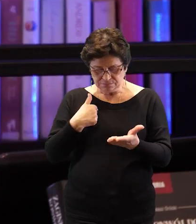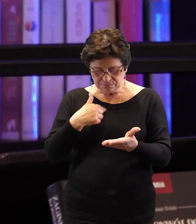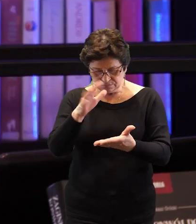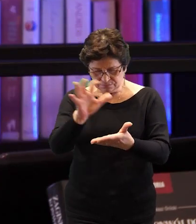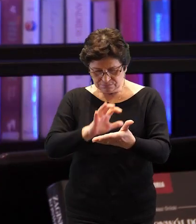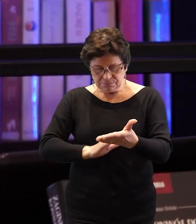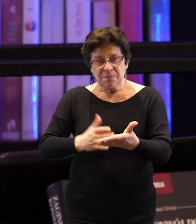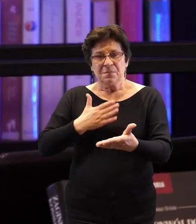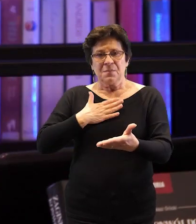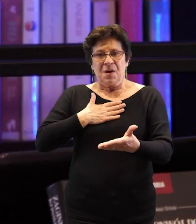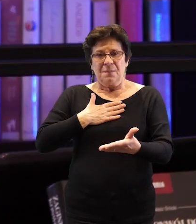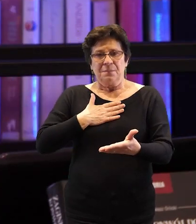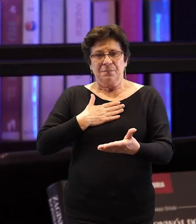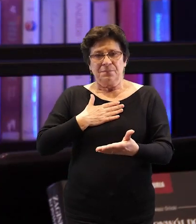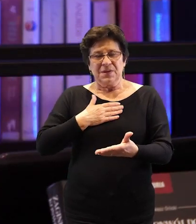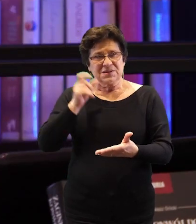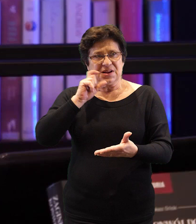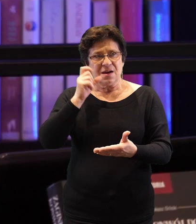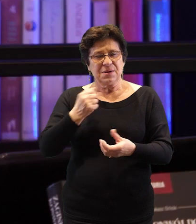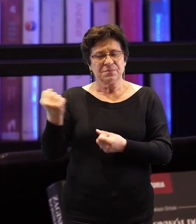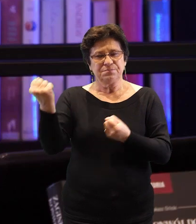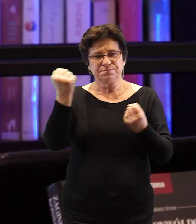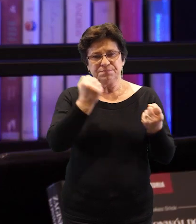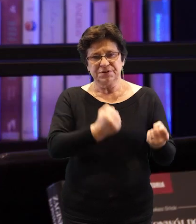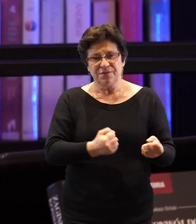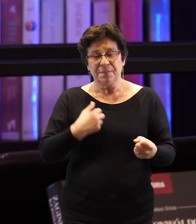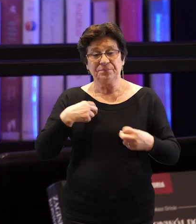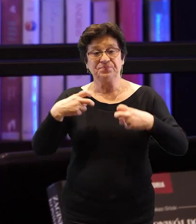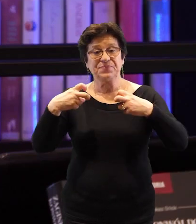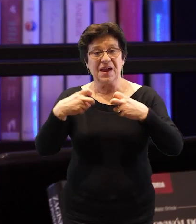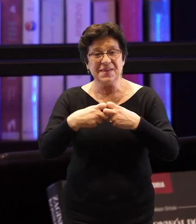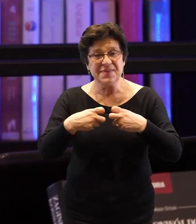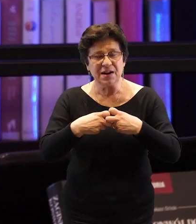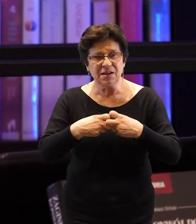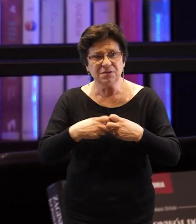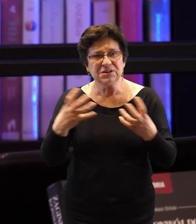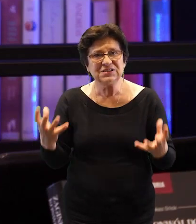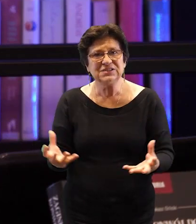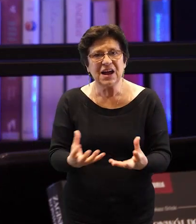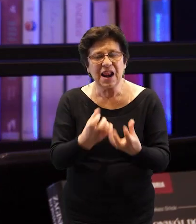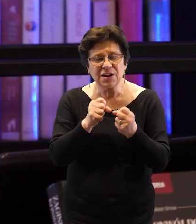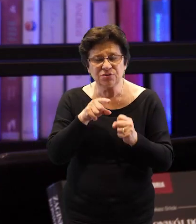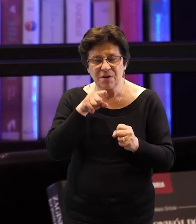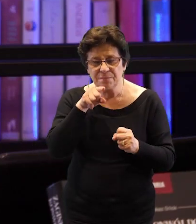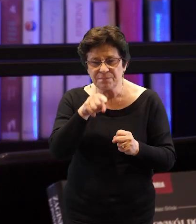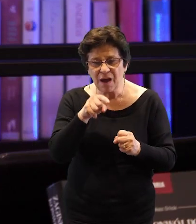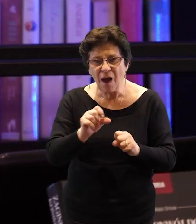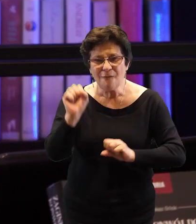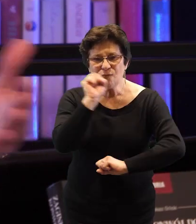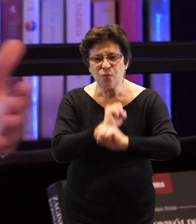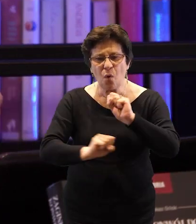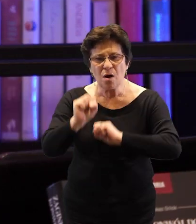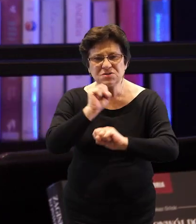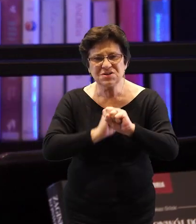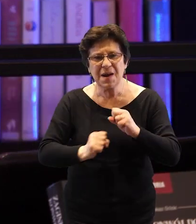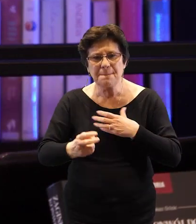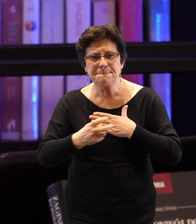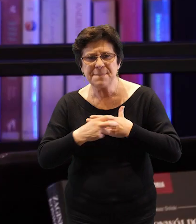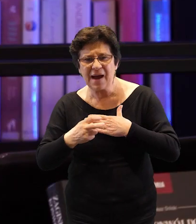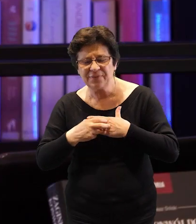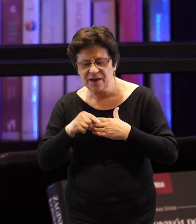podekscytowany. Potem na internecie znalazłem stronę włoskiego badacza. Okazało się, że nie tylko mnie ta